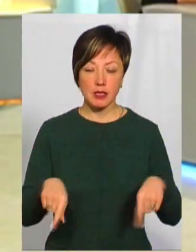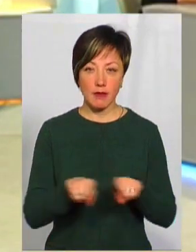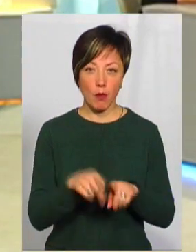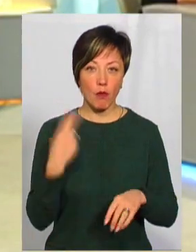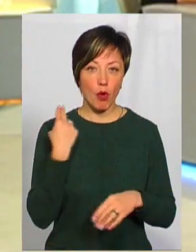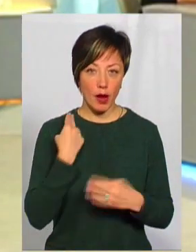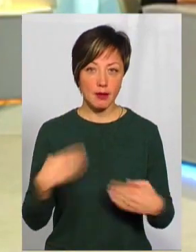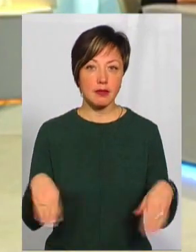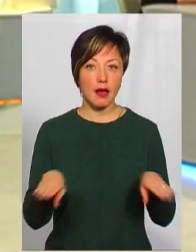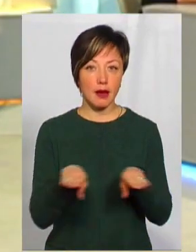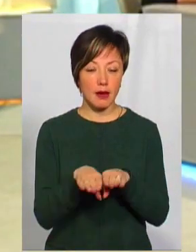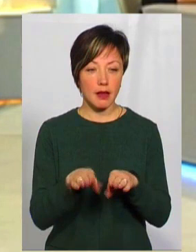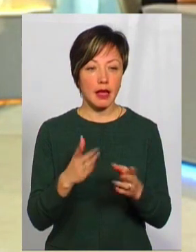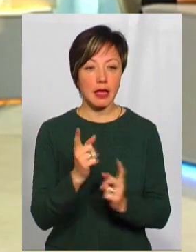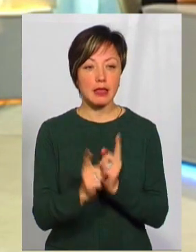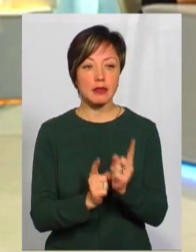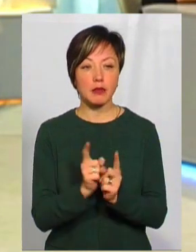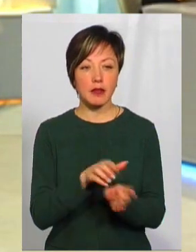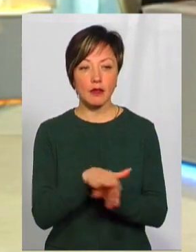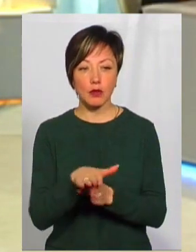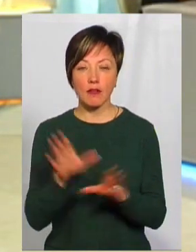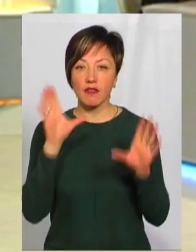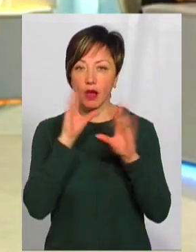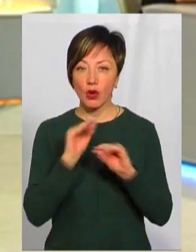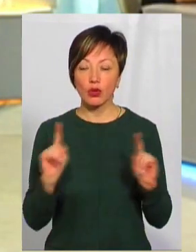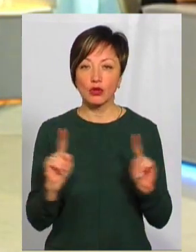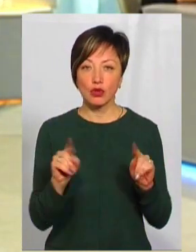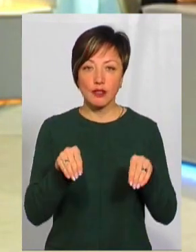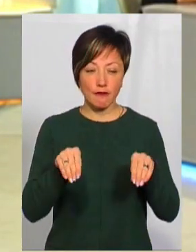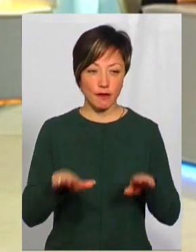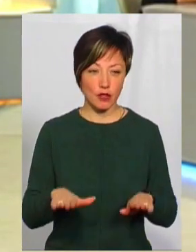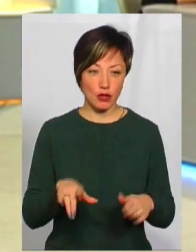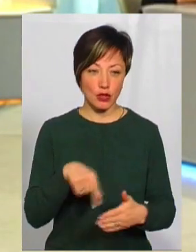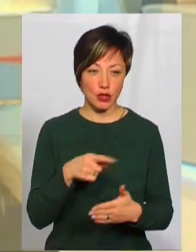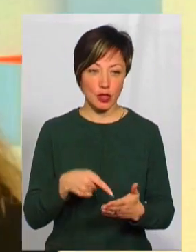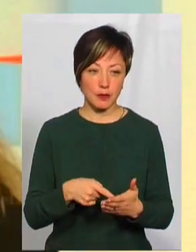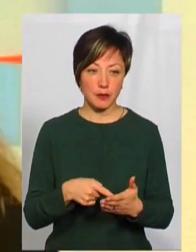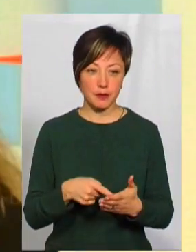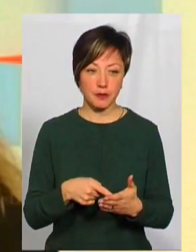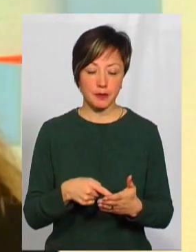борги закрили. Які зміни ще відбулися? Вдалося щось вирішити?